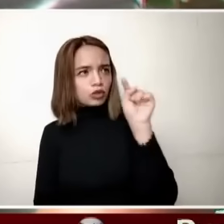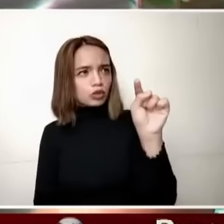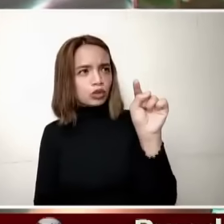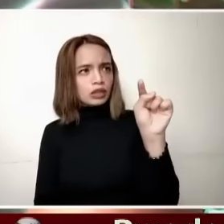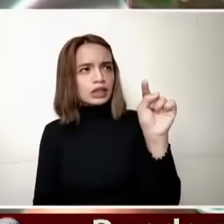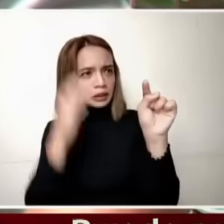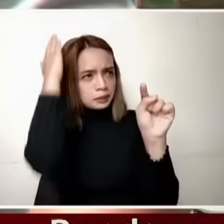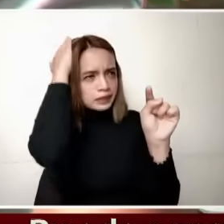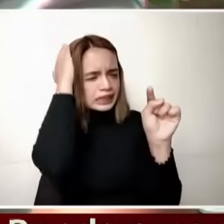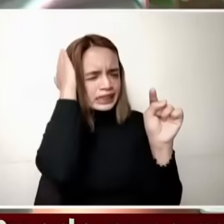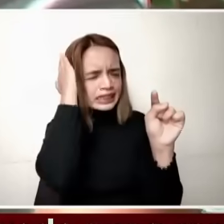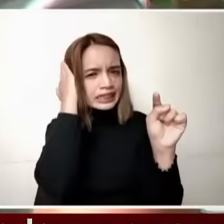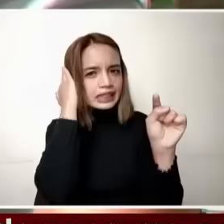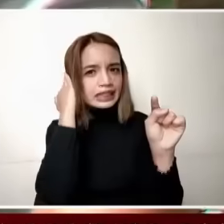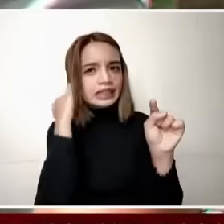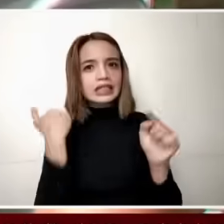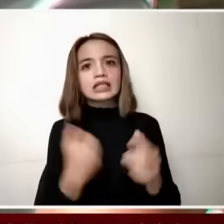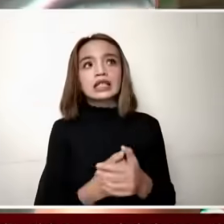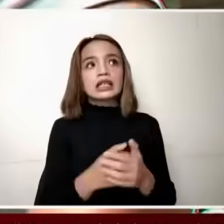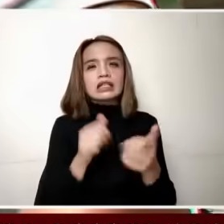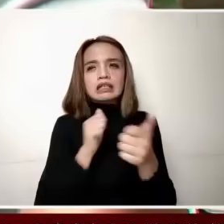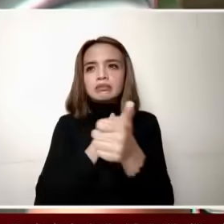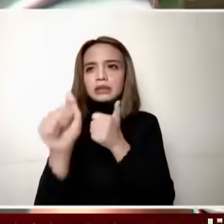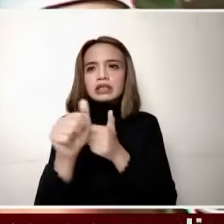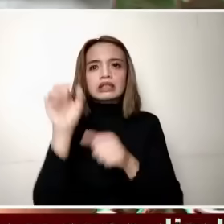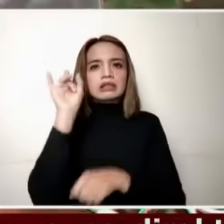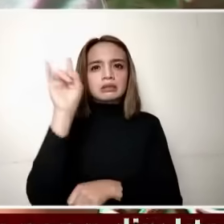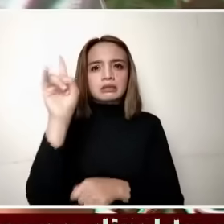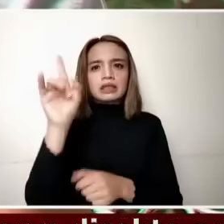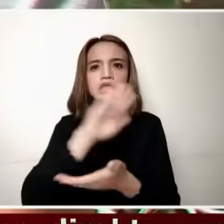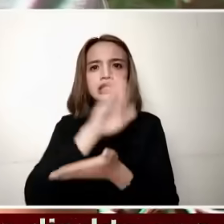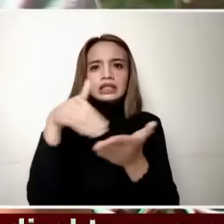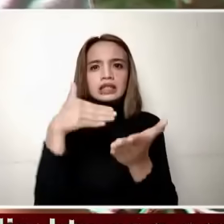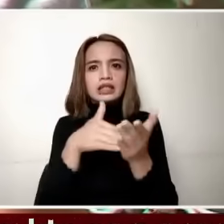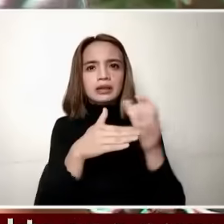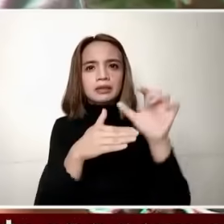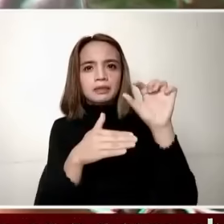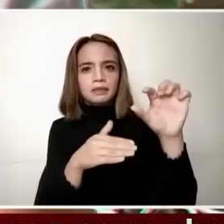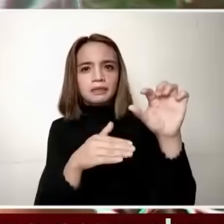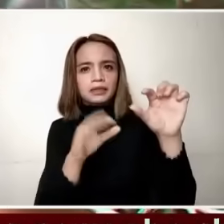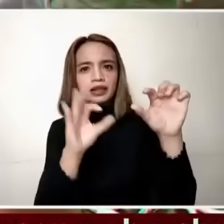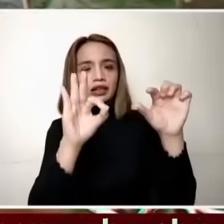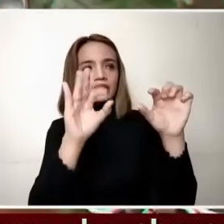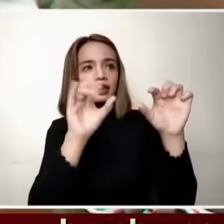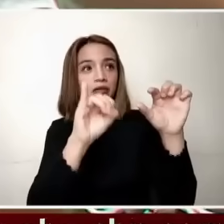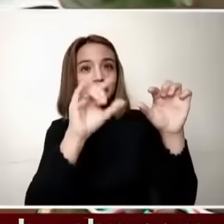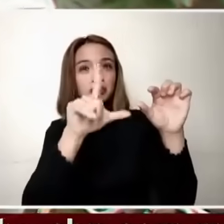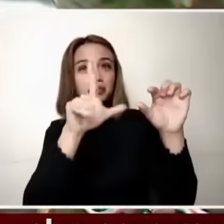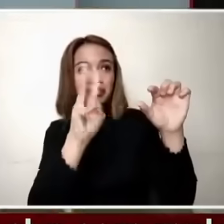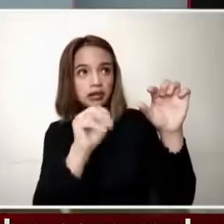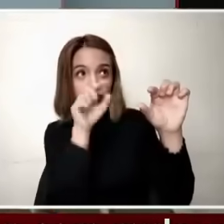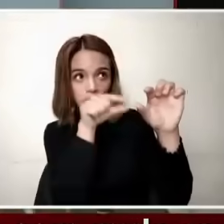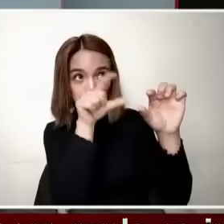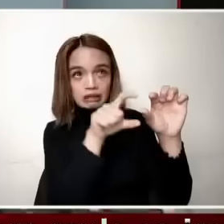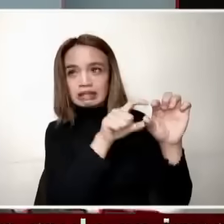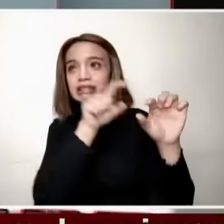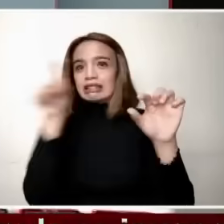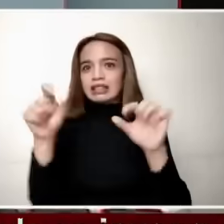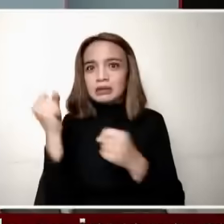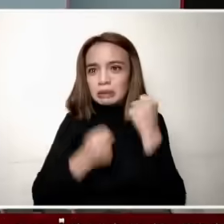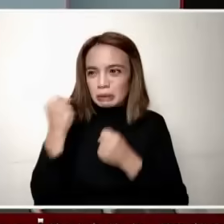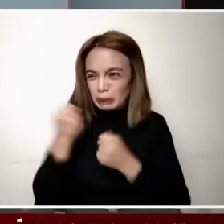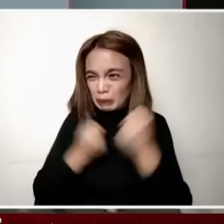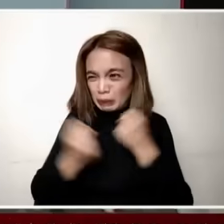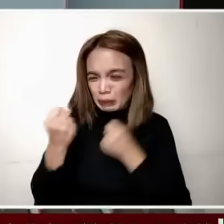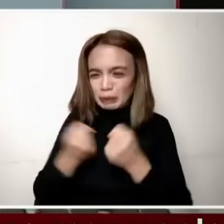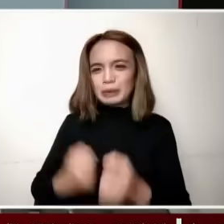the media center, to AFP office, and run as fast as Ben Johnson. At